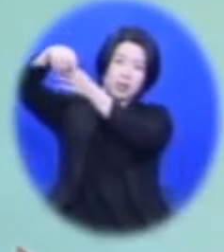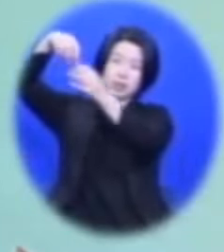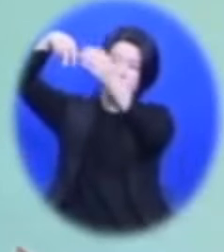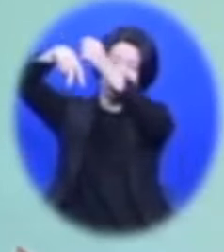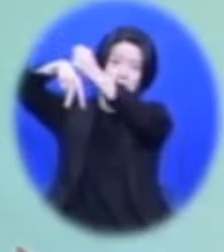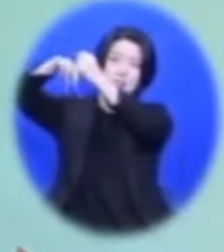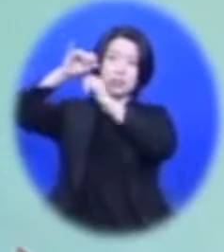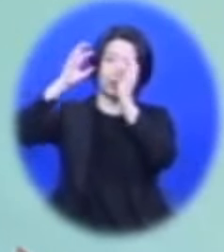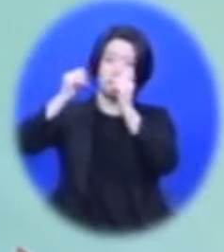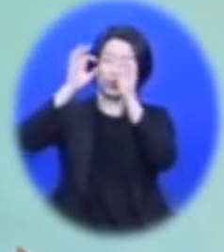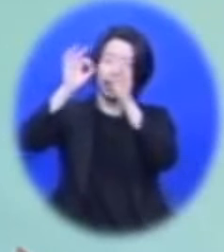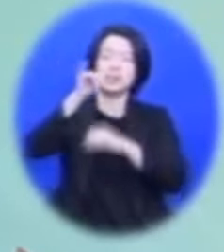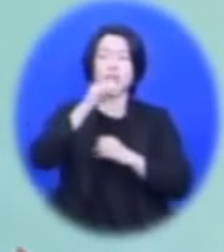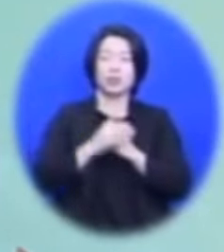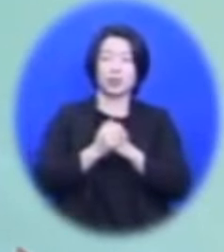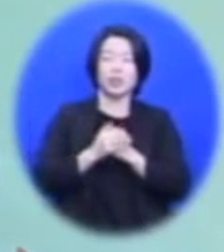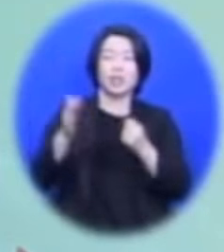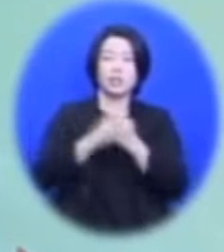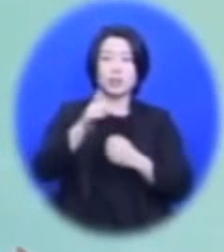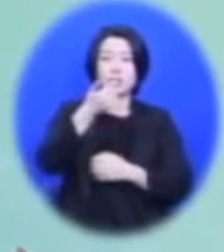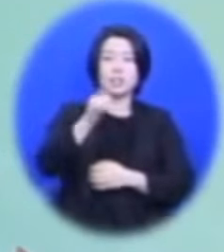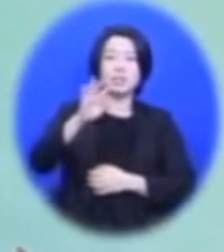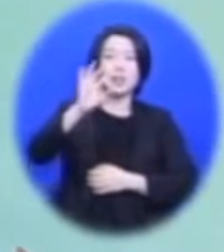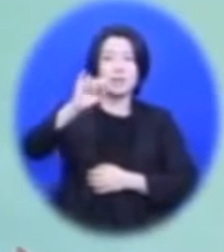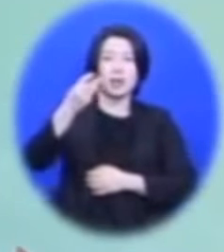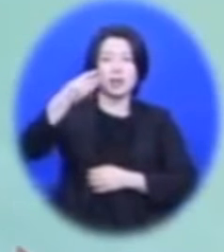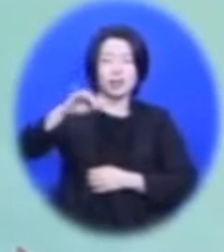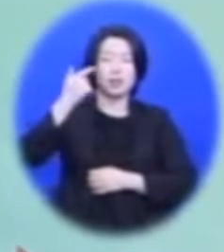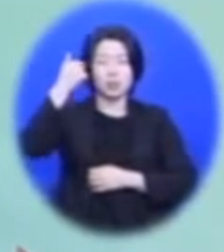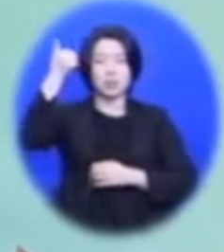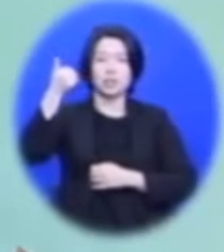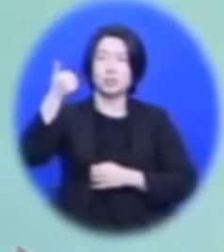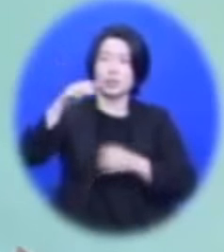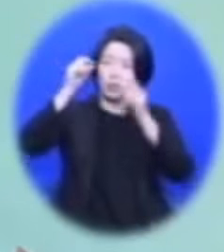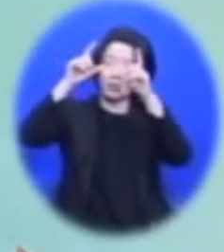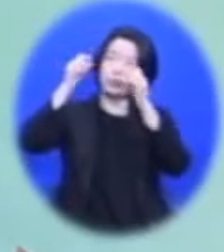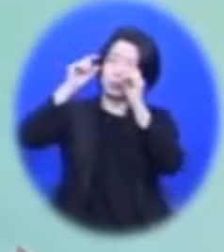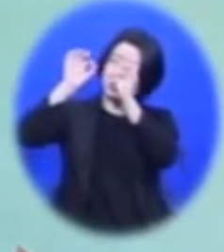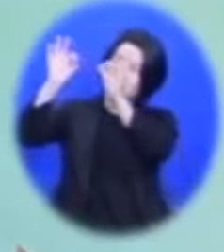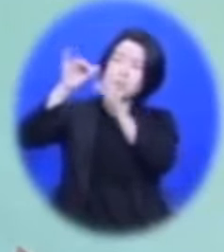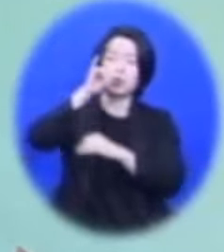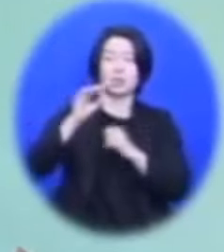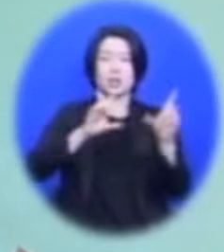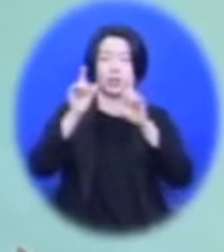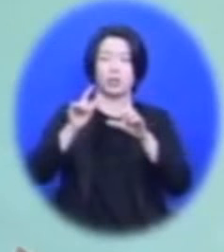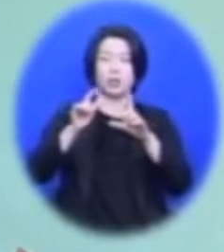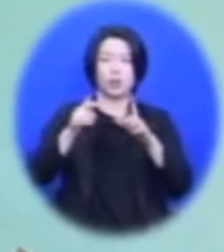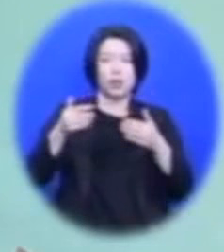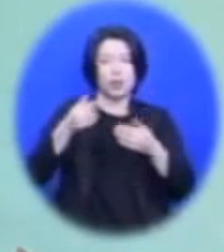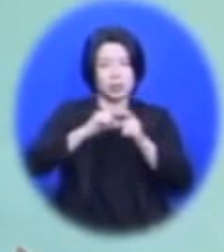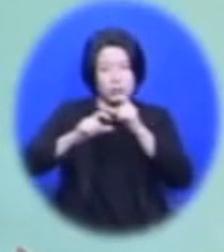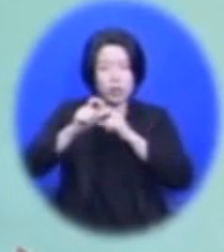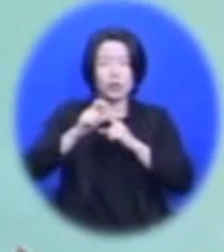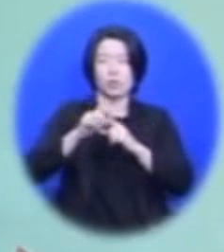많았습니다. 그러니 니믈러 목사님은 항상 눈을 뜨면 교수대를 바라보고 살았어요. 점점 마음이